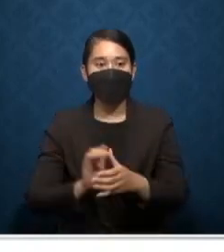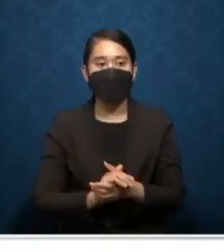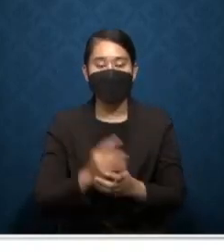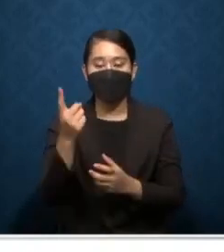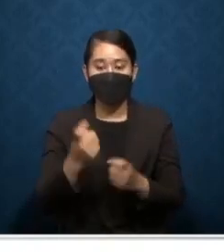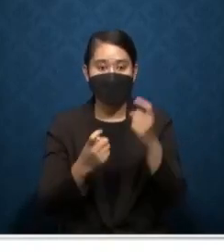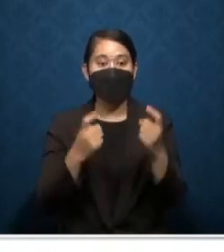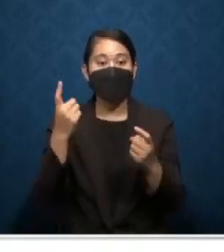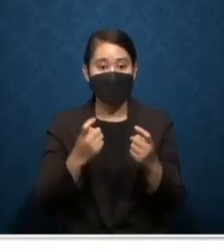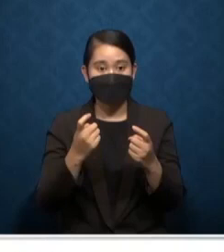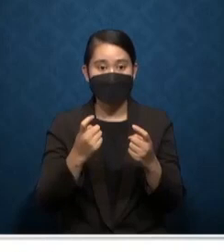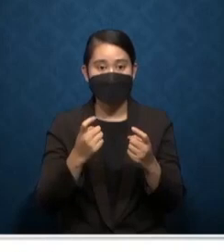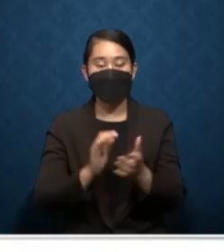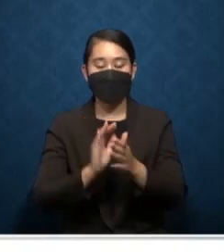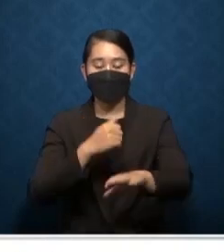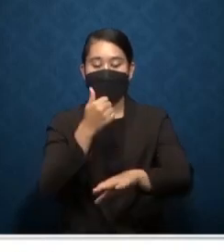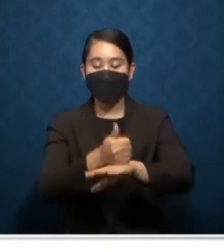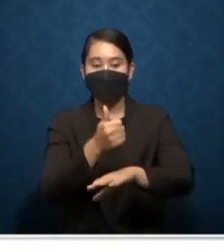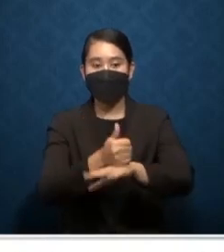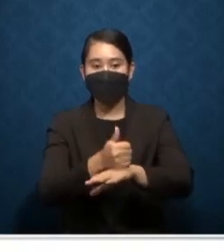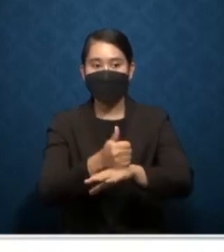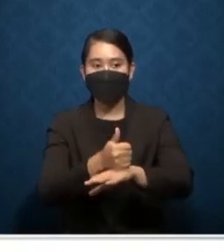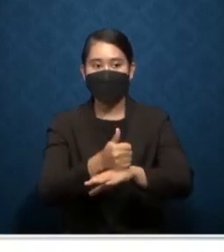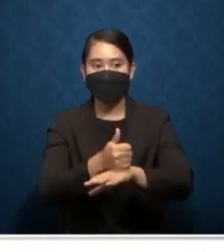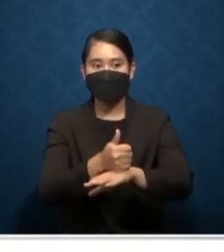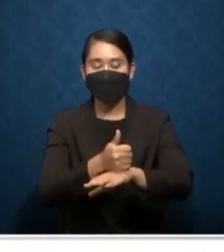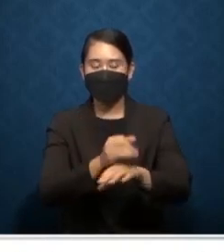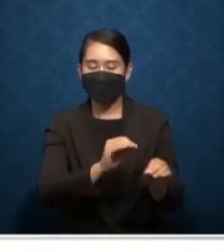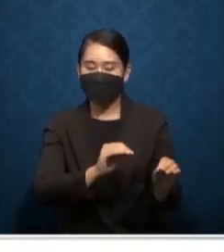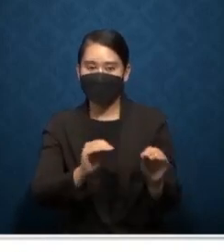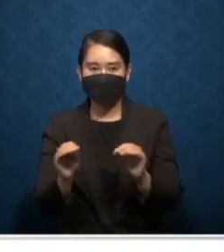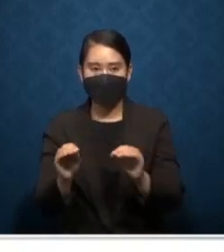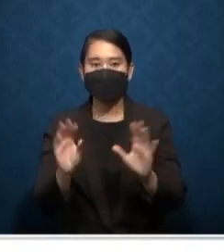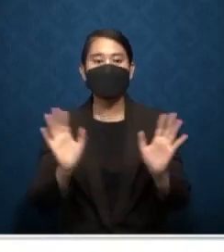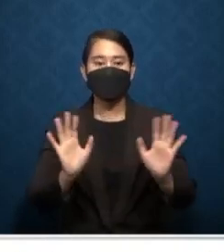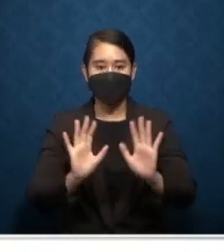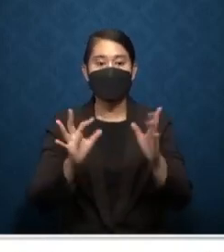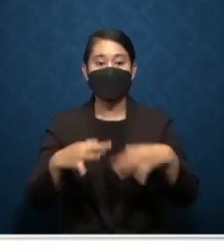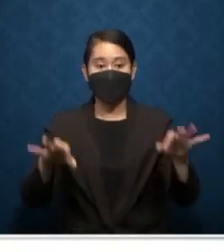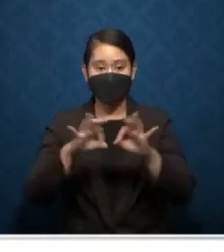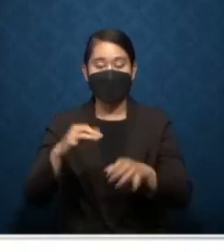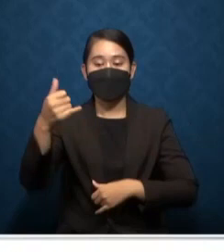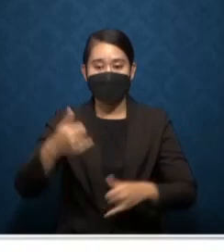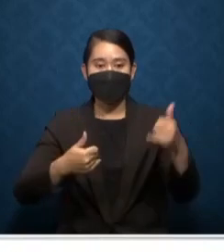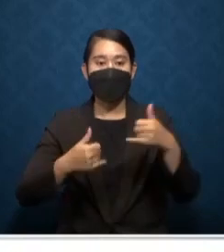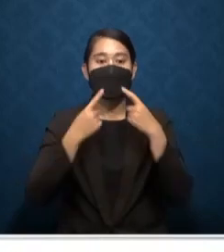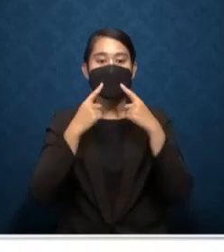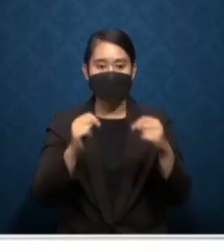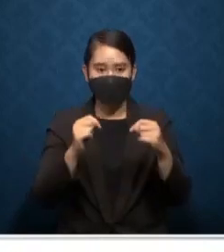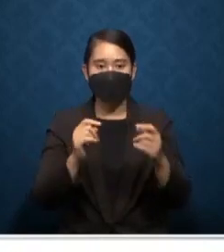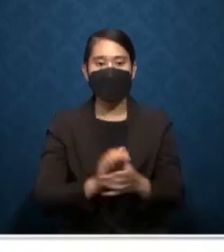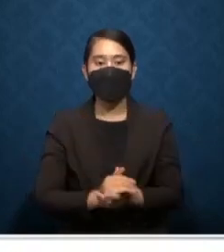ไม่จมเป็นรัฐมติไม่ควรทจะเรื่อนต้องปะตอบเพาท่ให้เกิดสภามาก